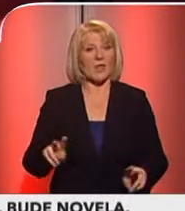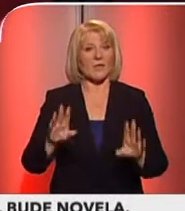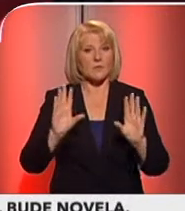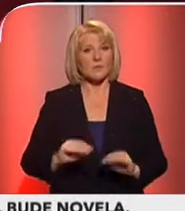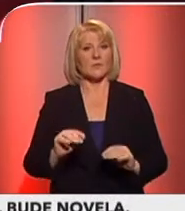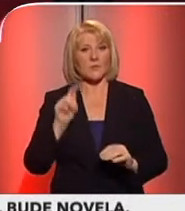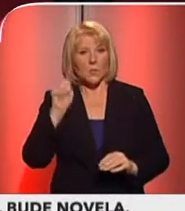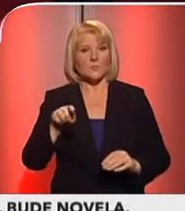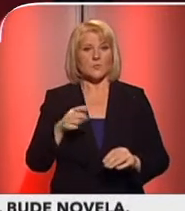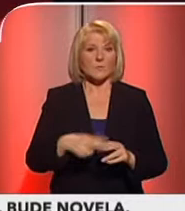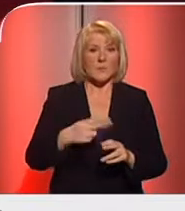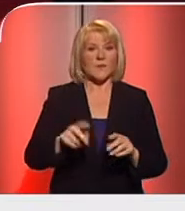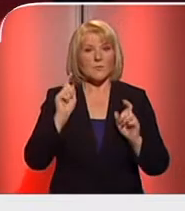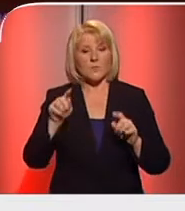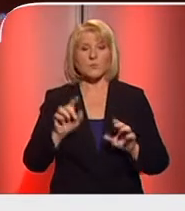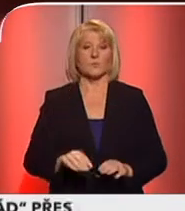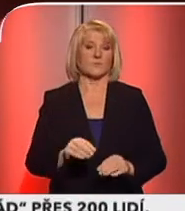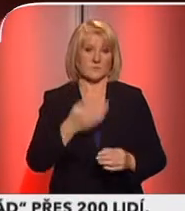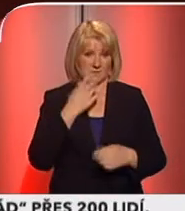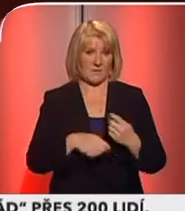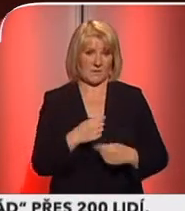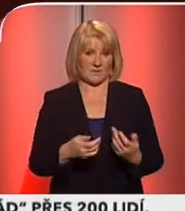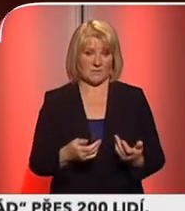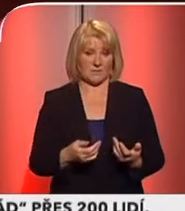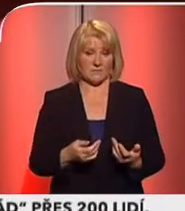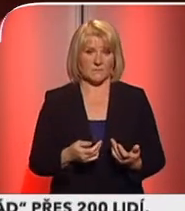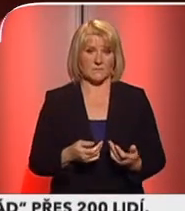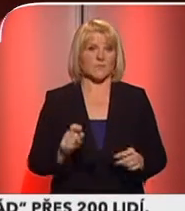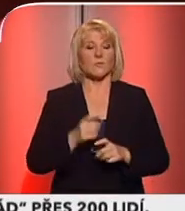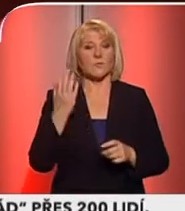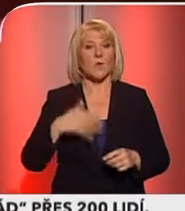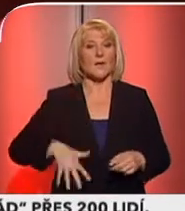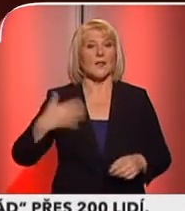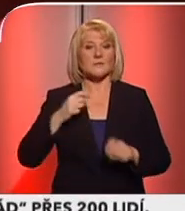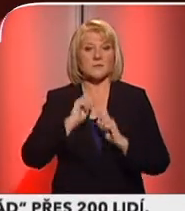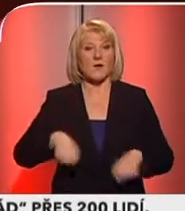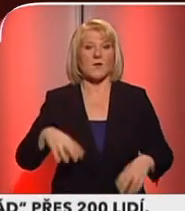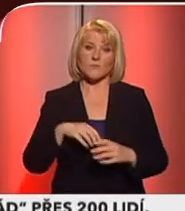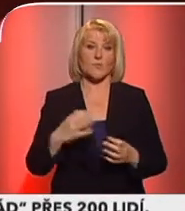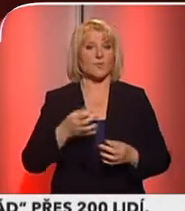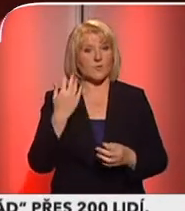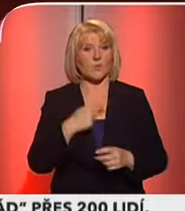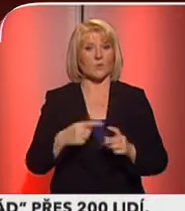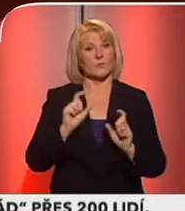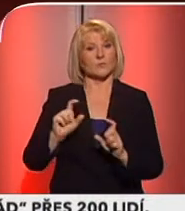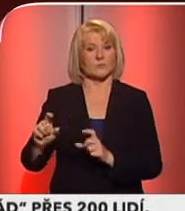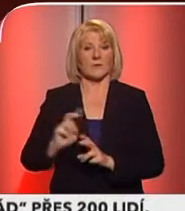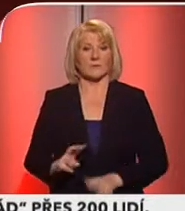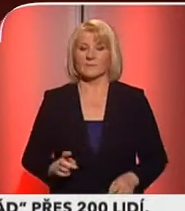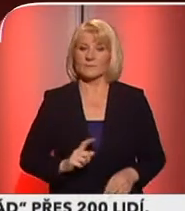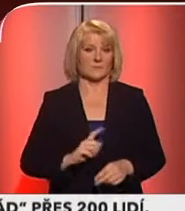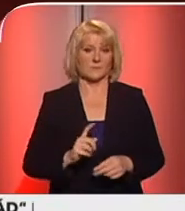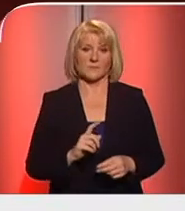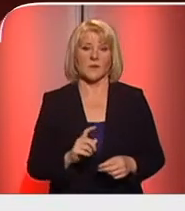Ne, naopak, členská základna umírňuje vás? Já si myslím, že... Nedělo se to kolem debat o generální stávce? Já když mám říct svůj názor, tak